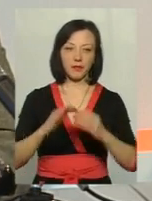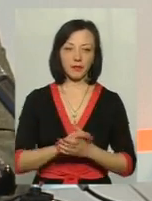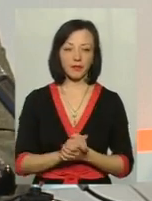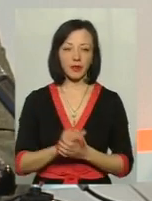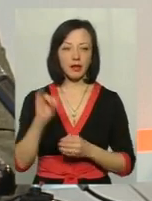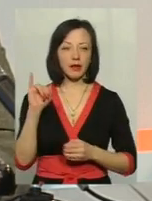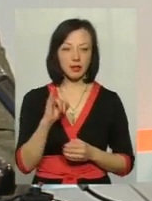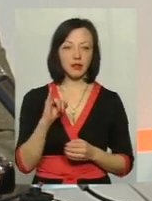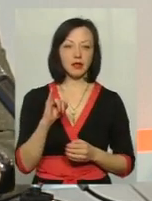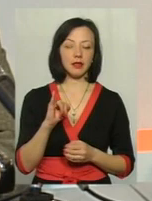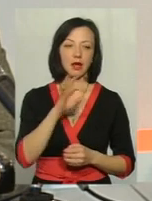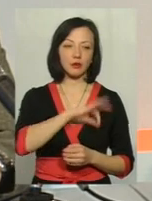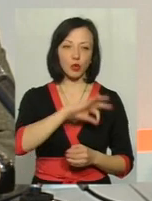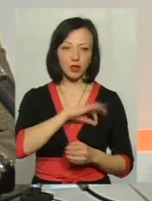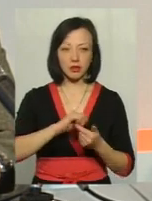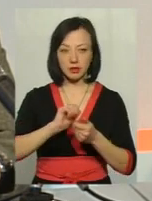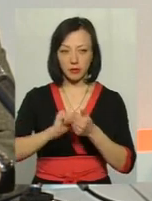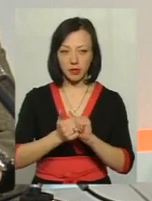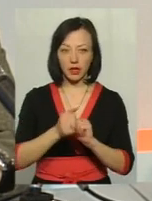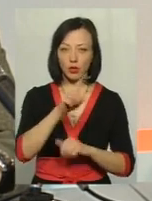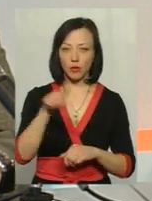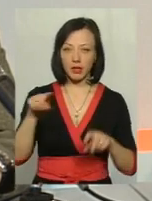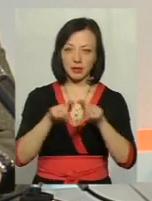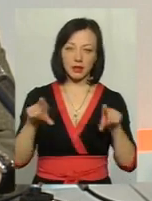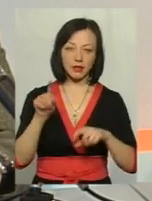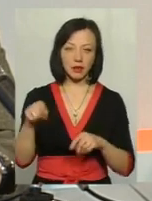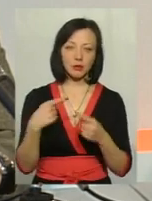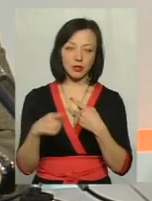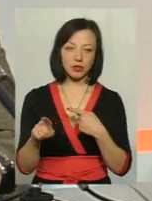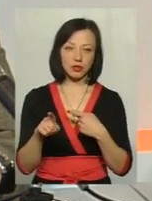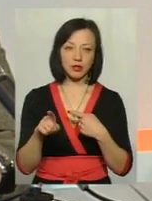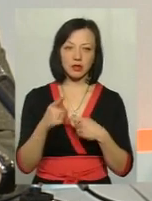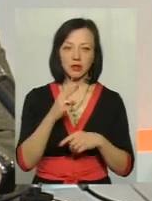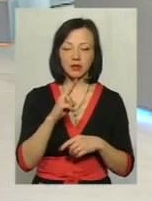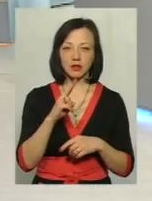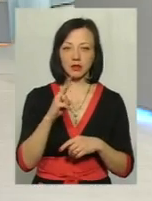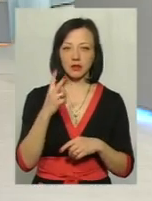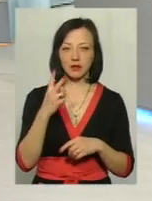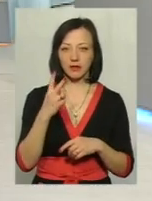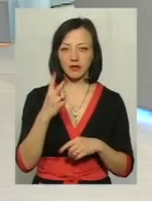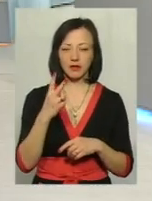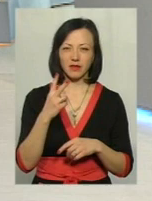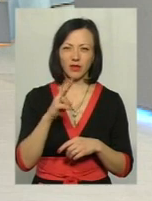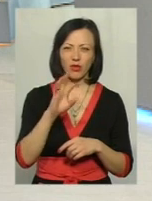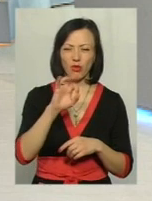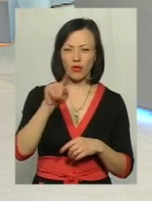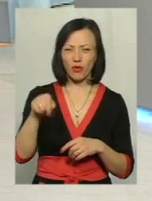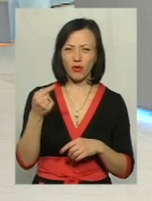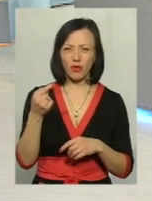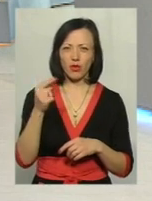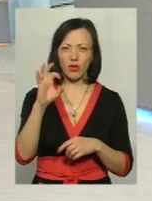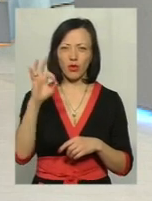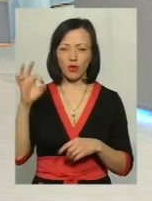І експлуатація і заміна номерних знаків, але там дві там, чи одна тисячна копійки, тобто там